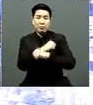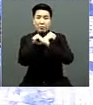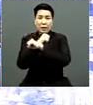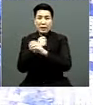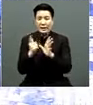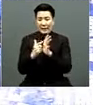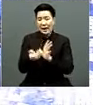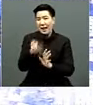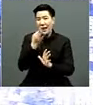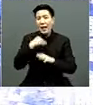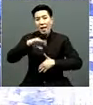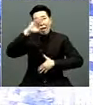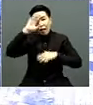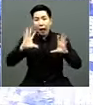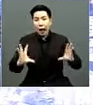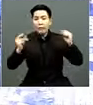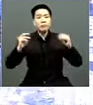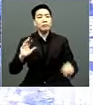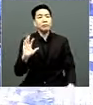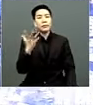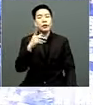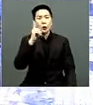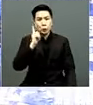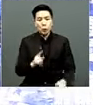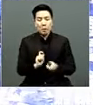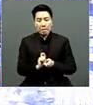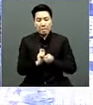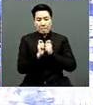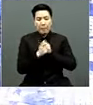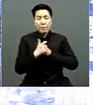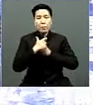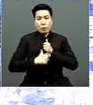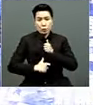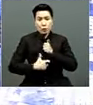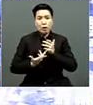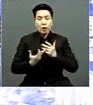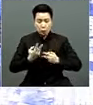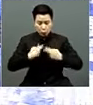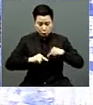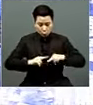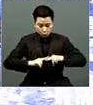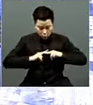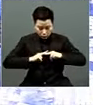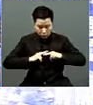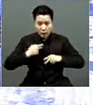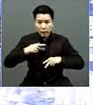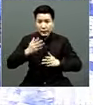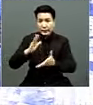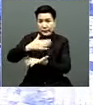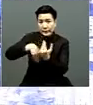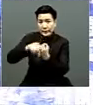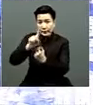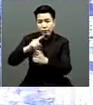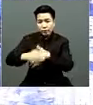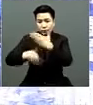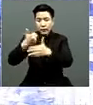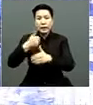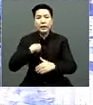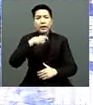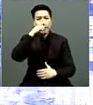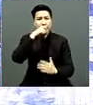ารักษานั่นคือสิ่งที่เราต้องปรับตัวปรับใจกันแล้วก็กลับมาเราดูแลสุขภาพเราได้เศรษฐกิจเราดีขึ้นเราจะเป็นชา